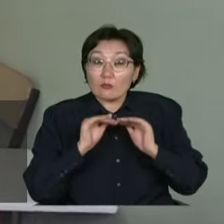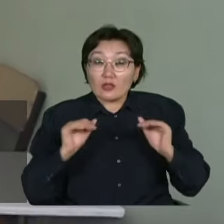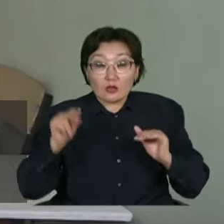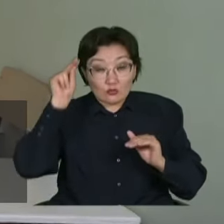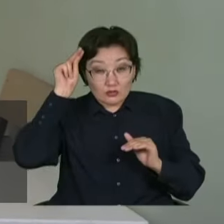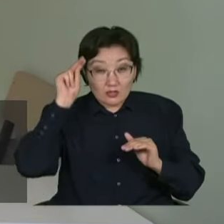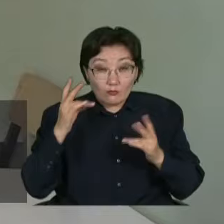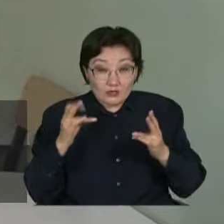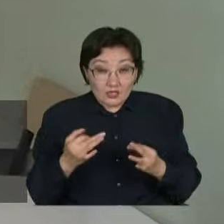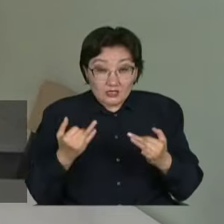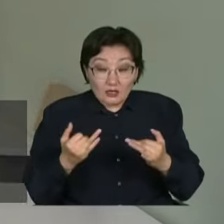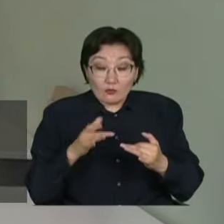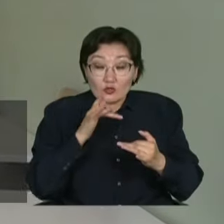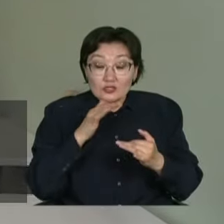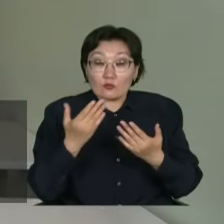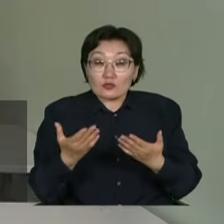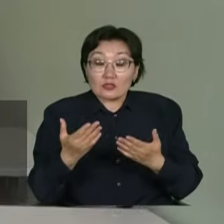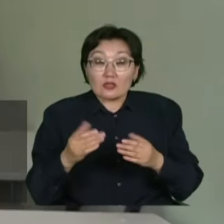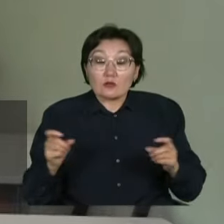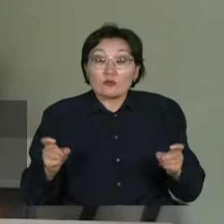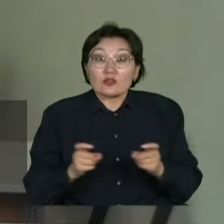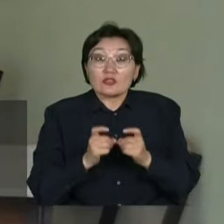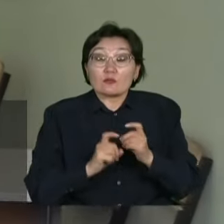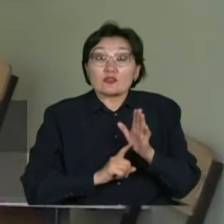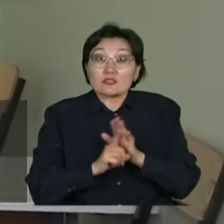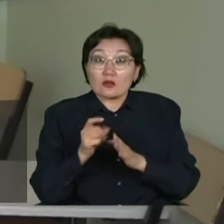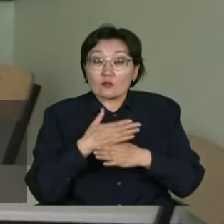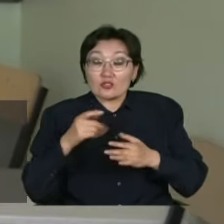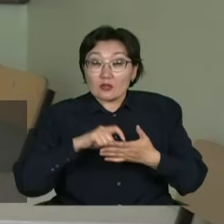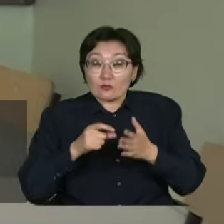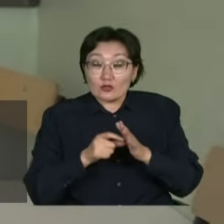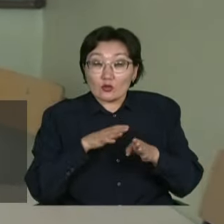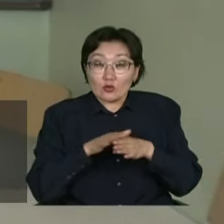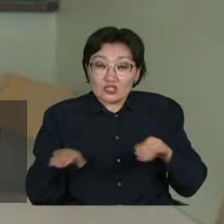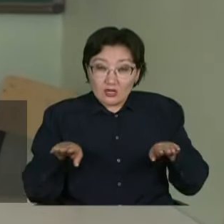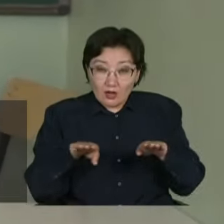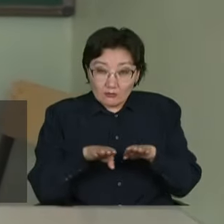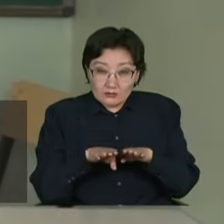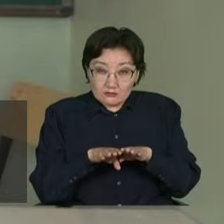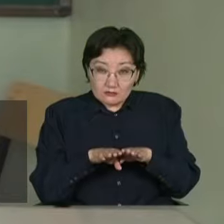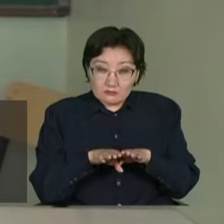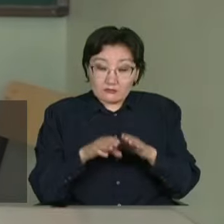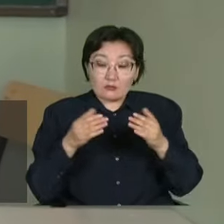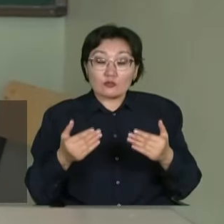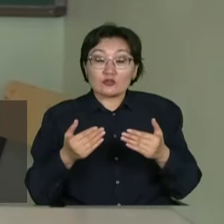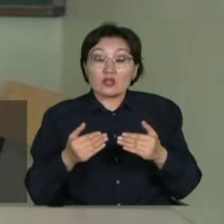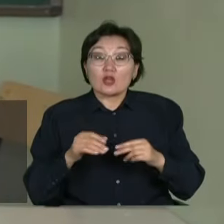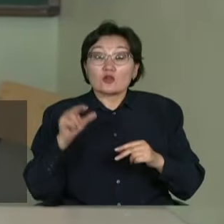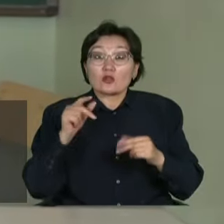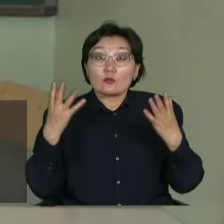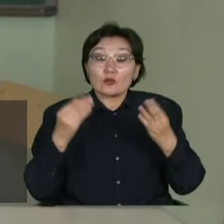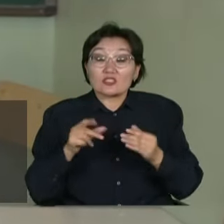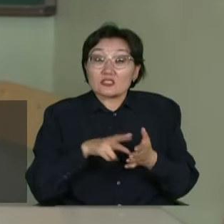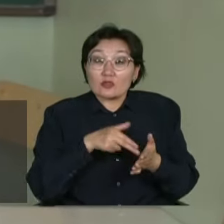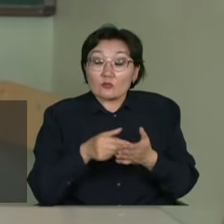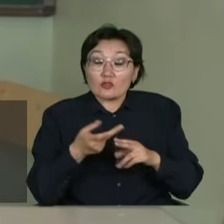келген. Бірақта қазіргі таңда осы шу шыққаннан кейін кабинет толық жабық тұр дейді. Ал енді жұма күні ғана